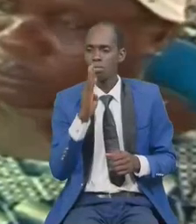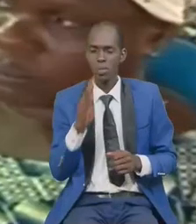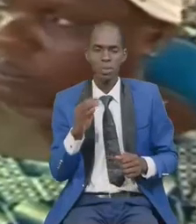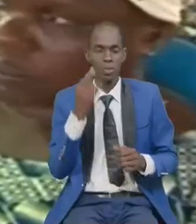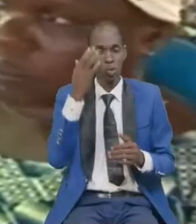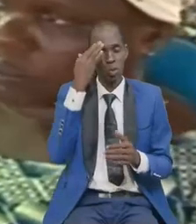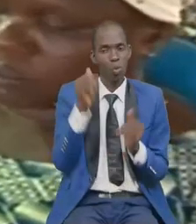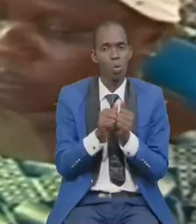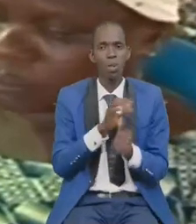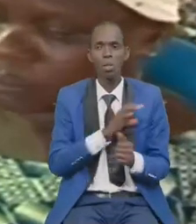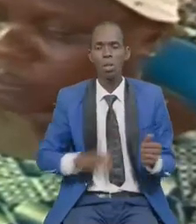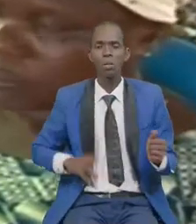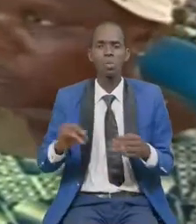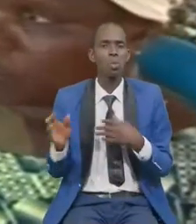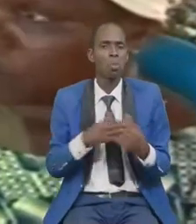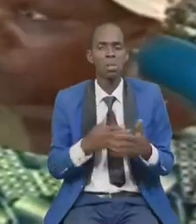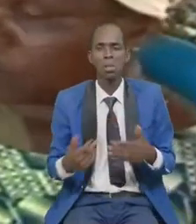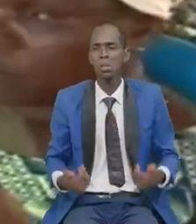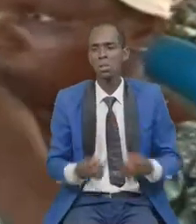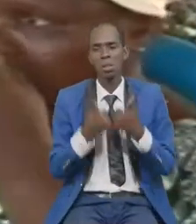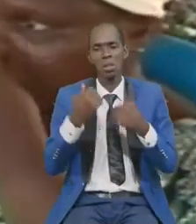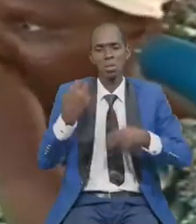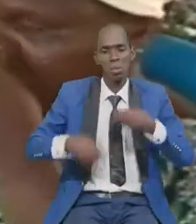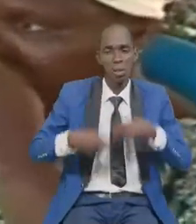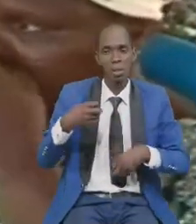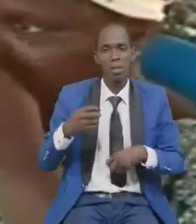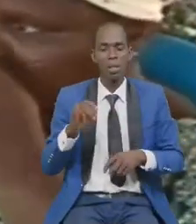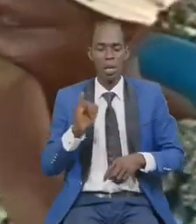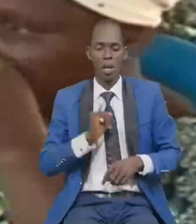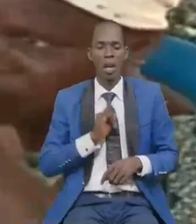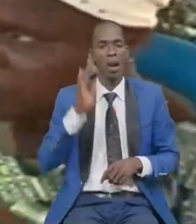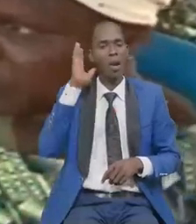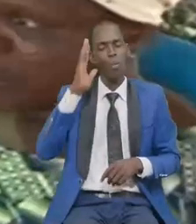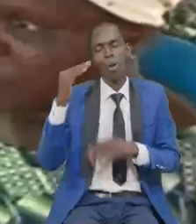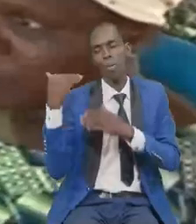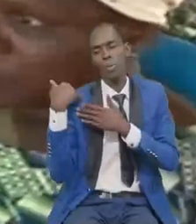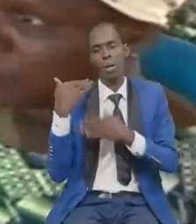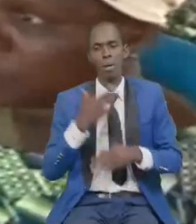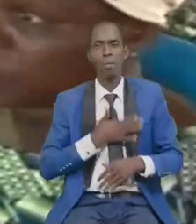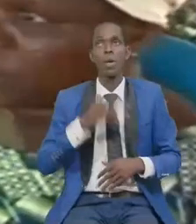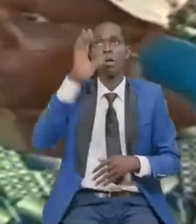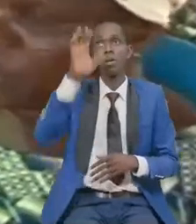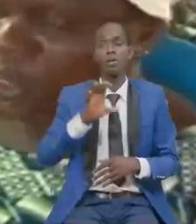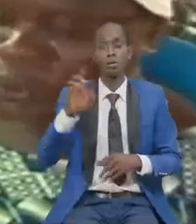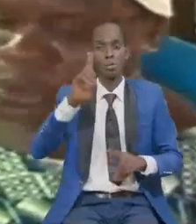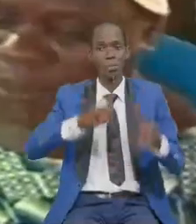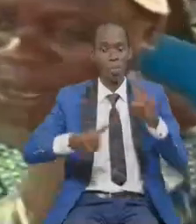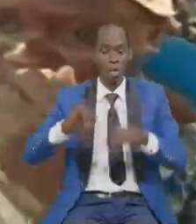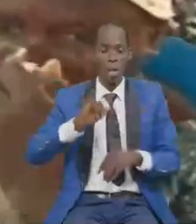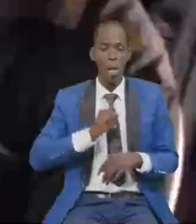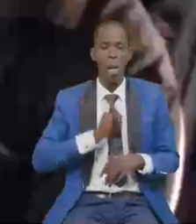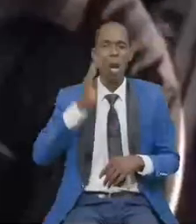soient les difficultés, je porterai ma croix. Quelqu'un là-bas, je porterai ma croix.